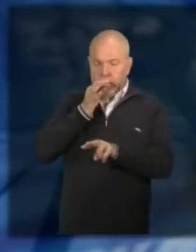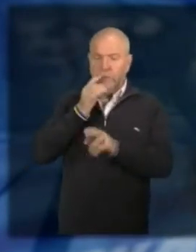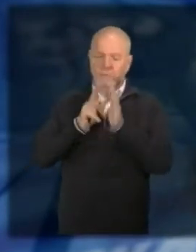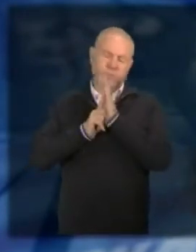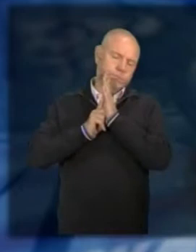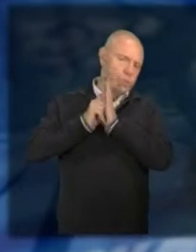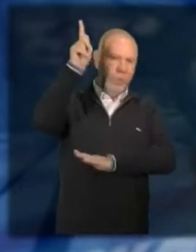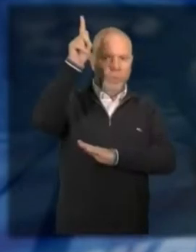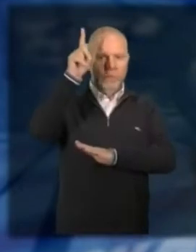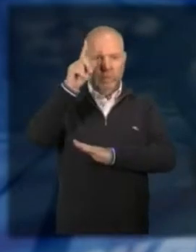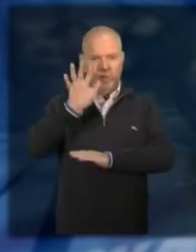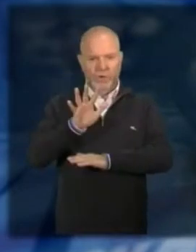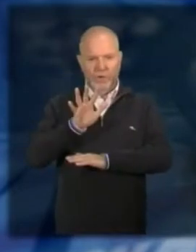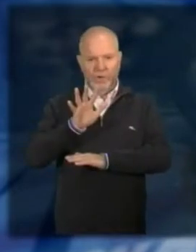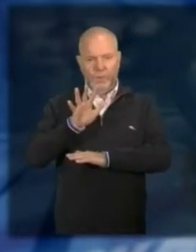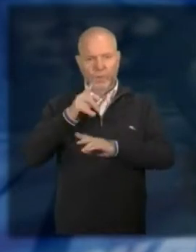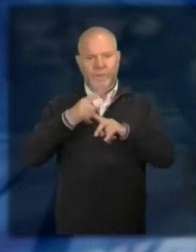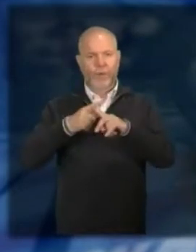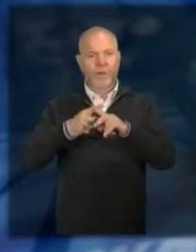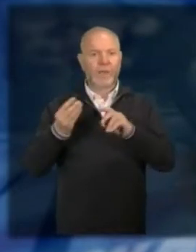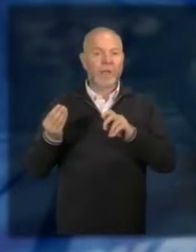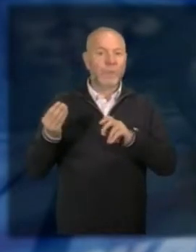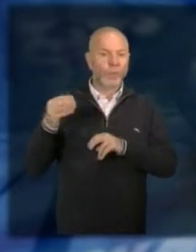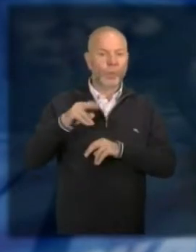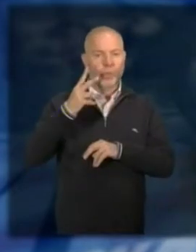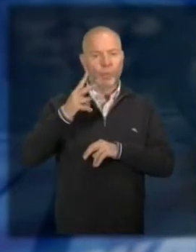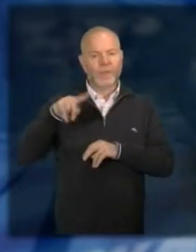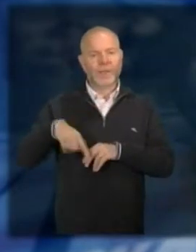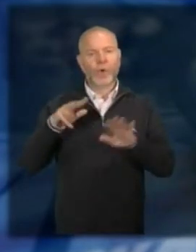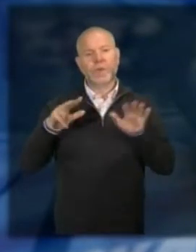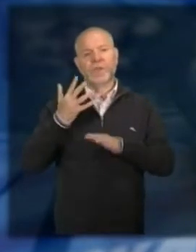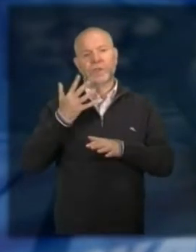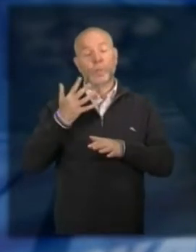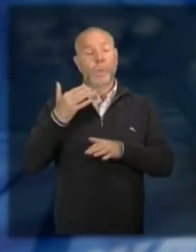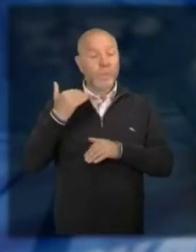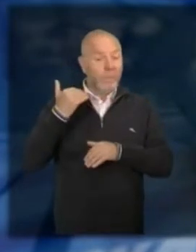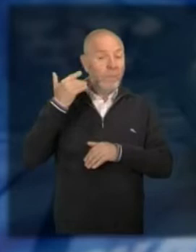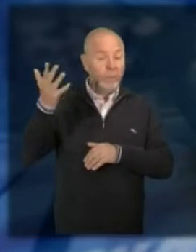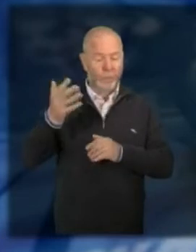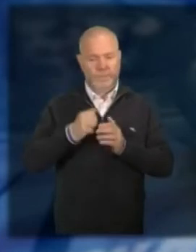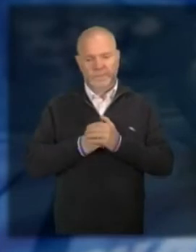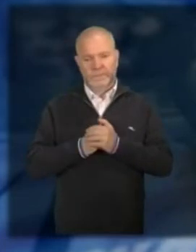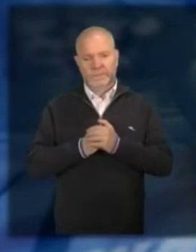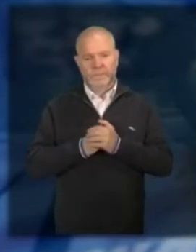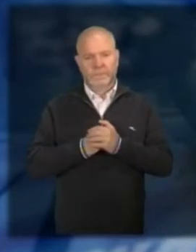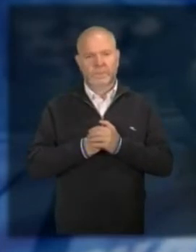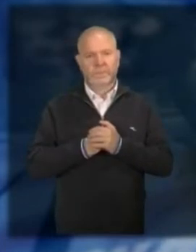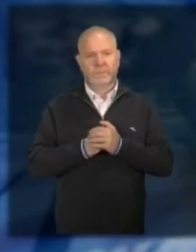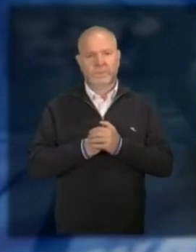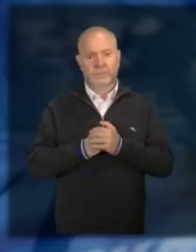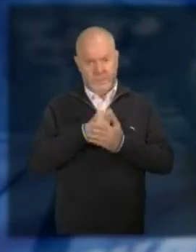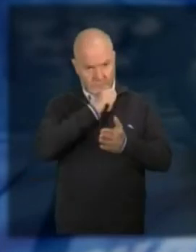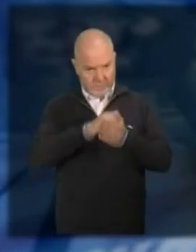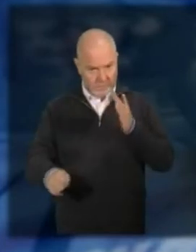risultato positivo con un tasso di 2,85 grammi per litro, più di 5 volte il limite consentito. Sanzionato per